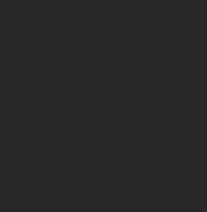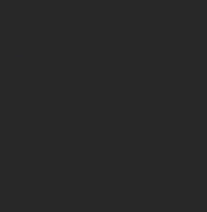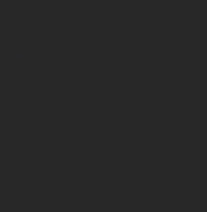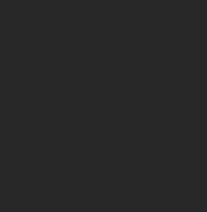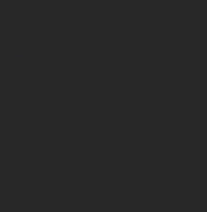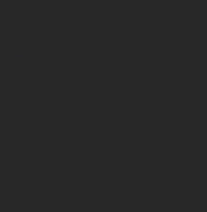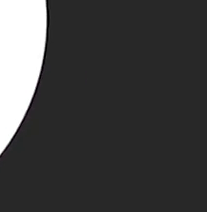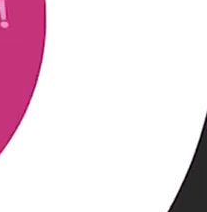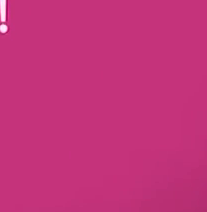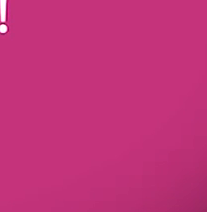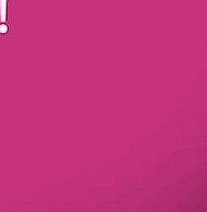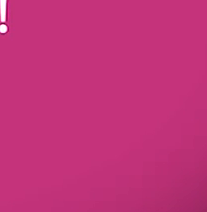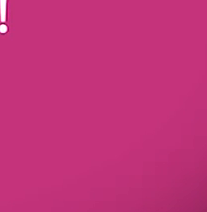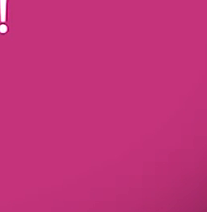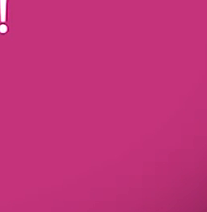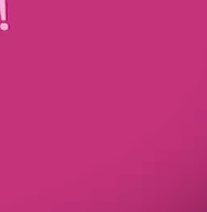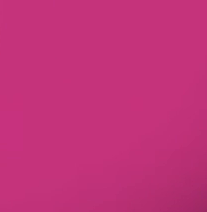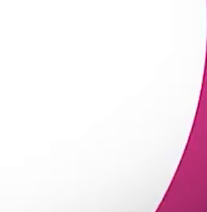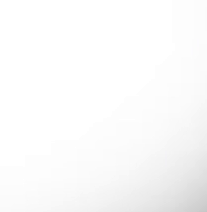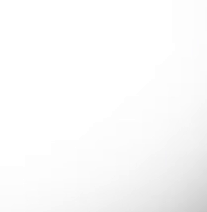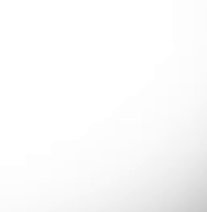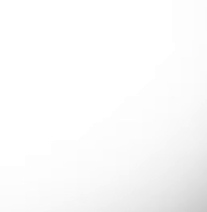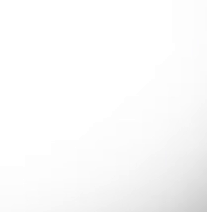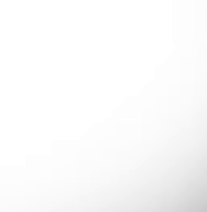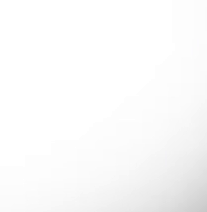Re, viss ēters ir te!